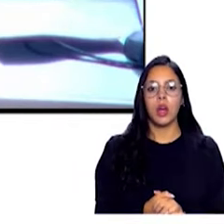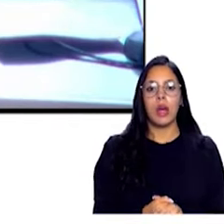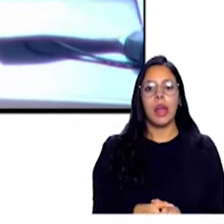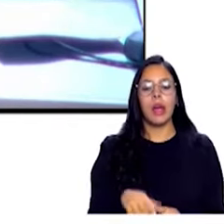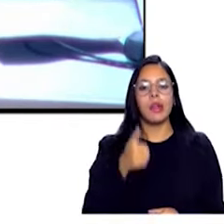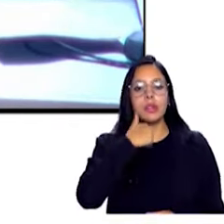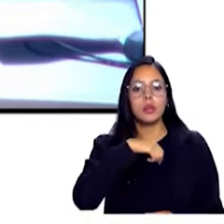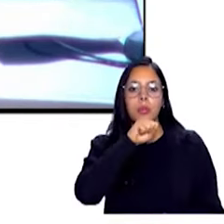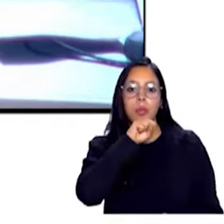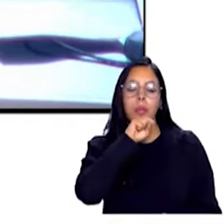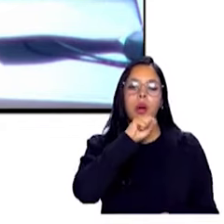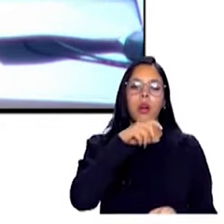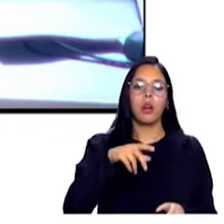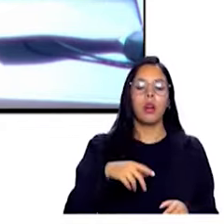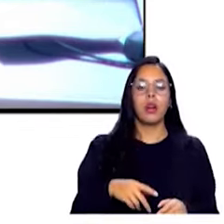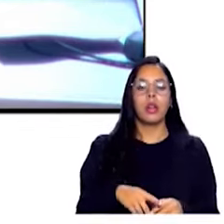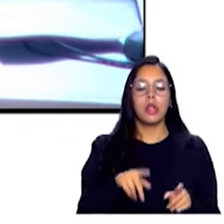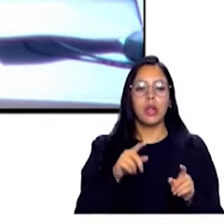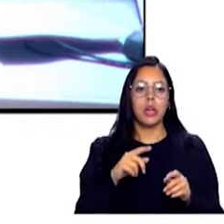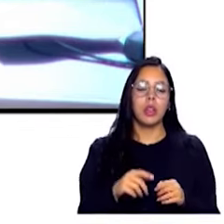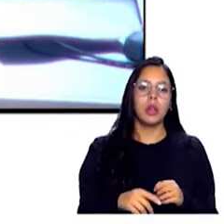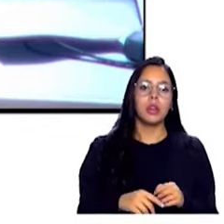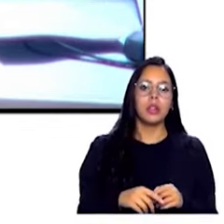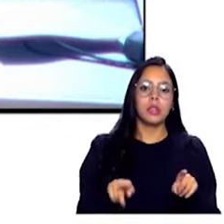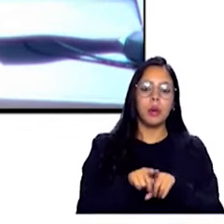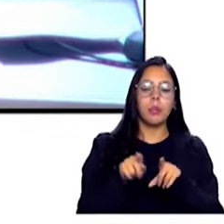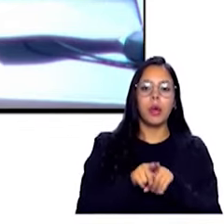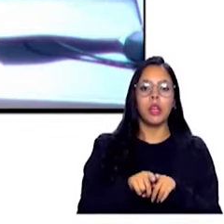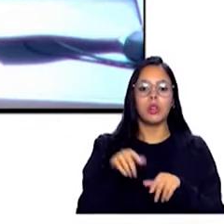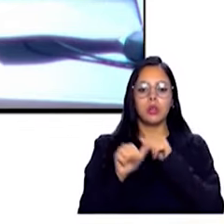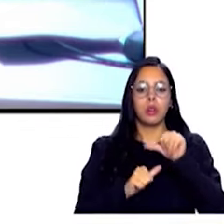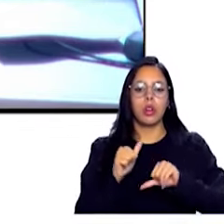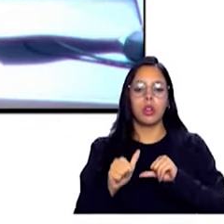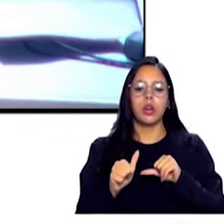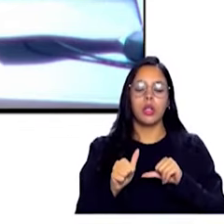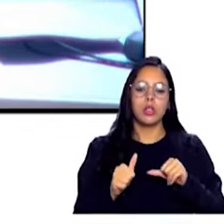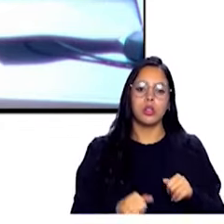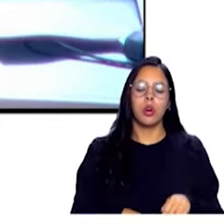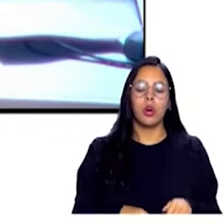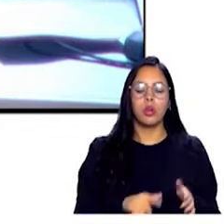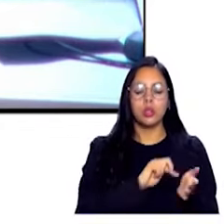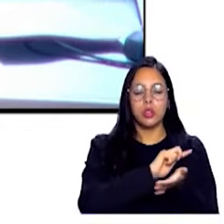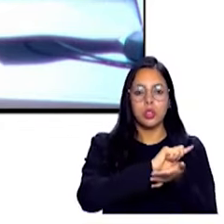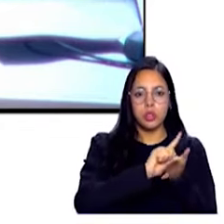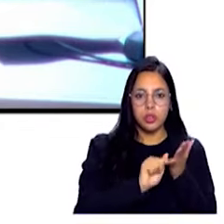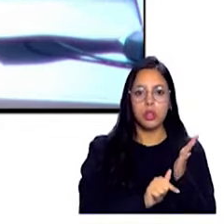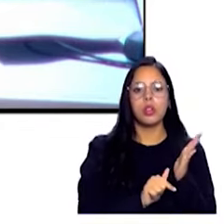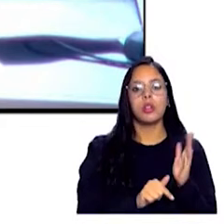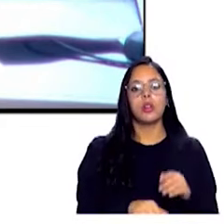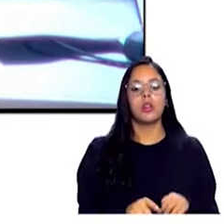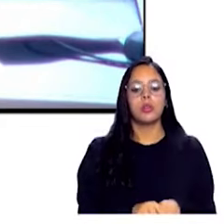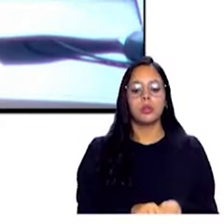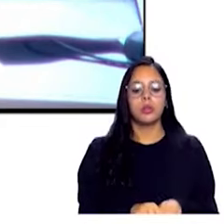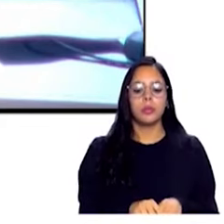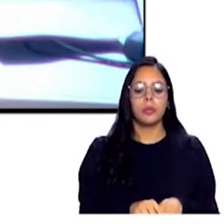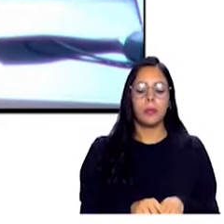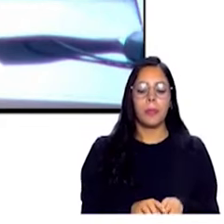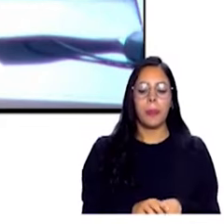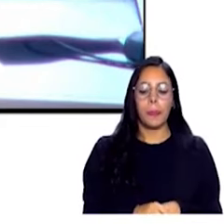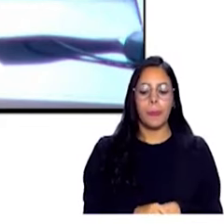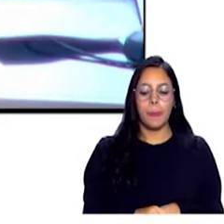de sexe la question de l'atteinte à l'environnement et cetera et cetera le cannabis pourquoi pas Tess en